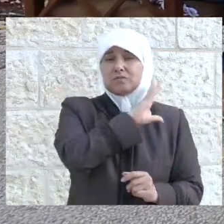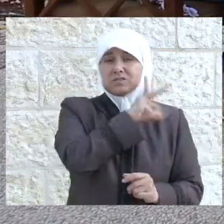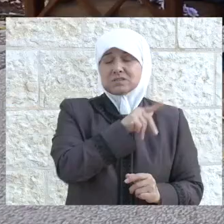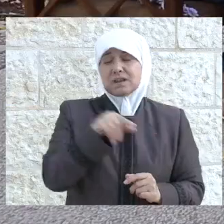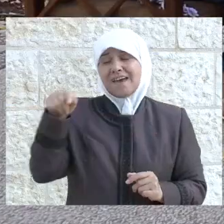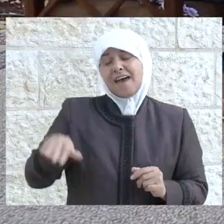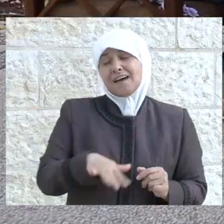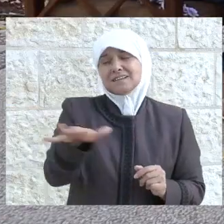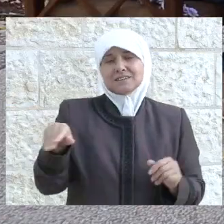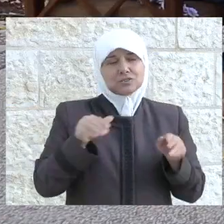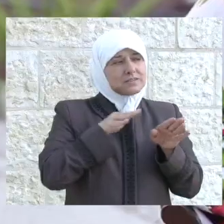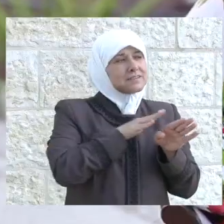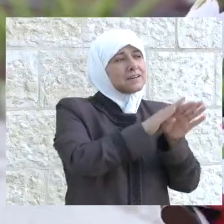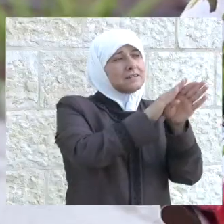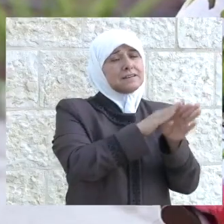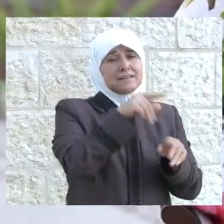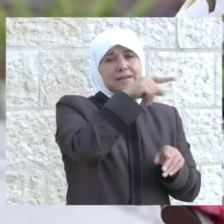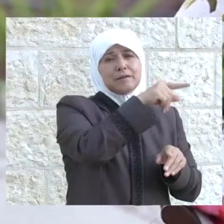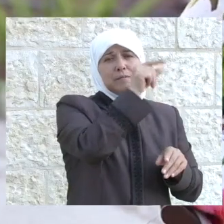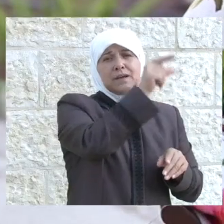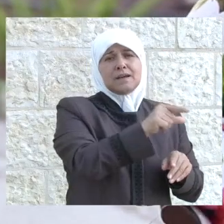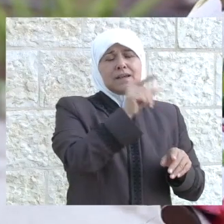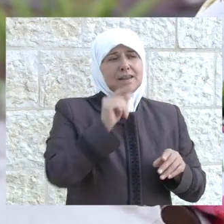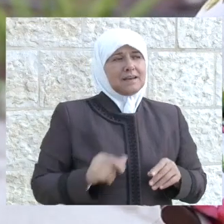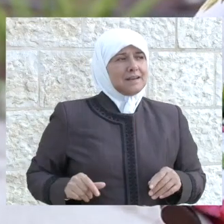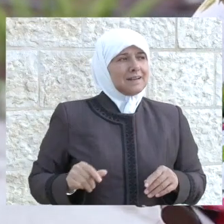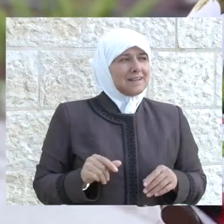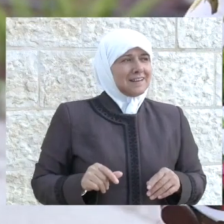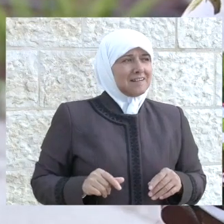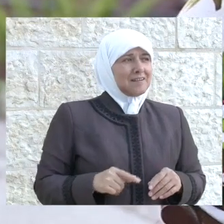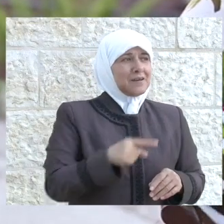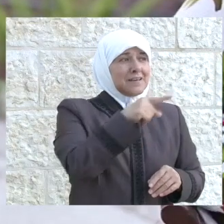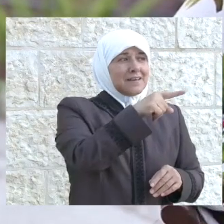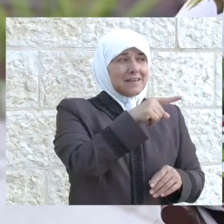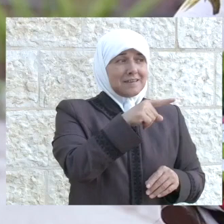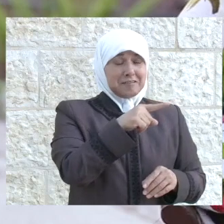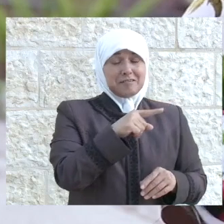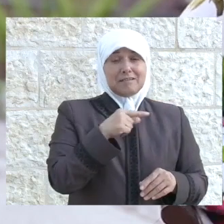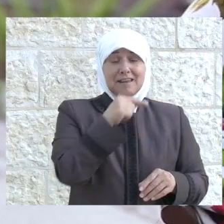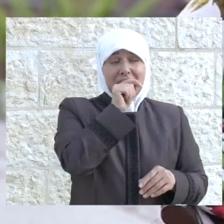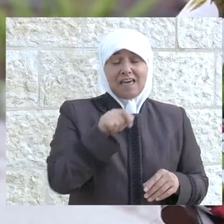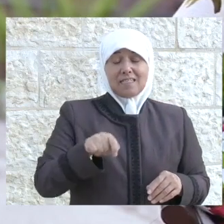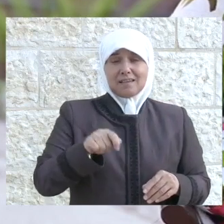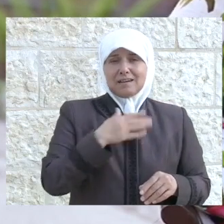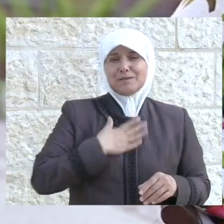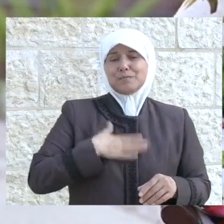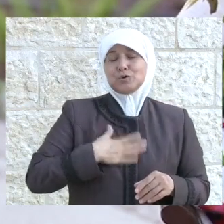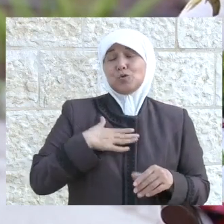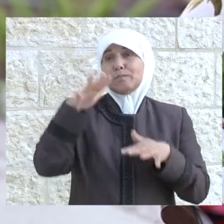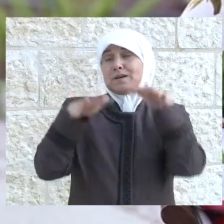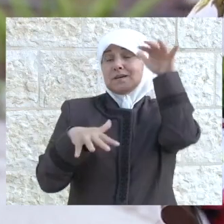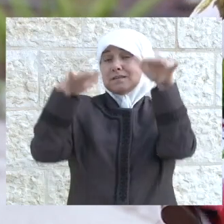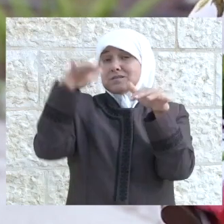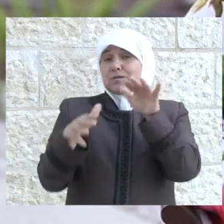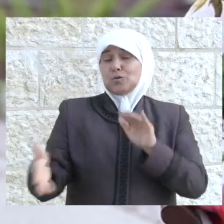داعم. بعد كليمنجارو حسيت إنه لا أنا شغف الجبال بعده في جواتي، أنا بدي أكمل،